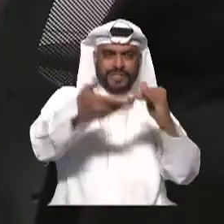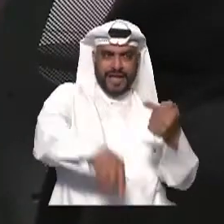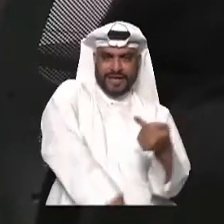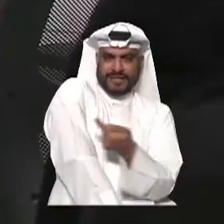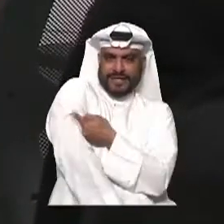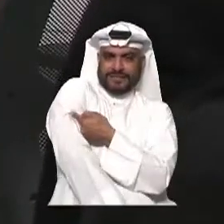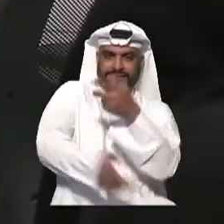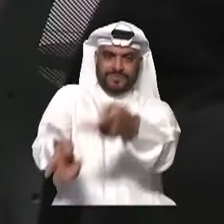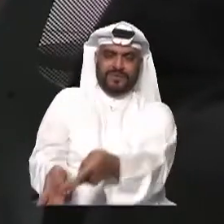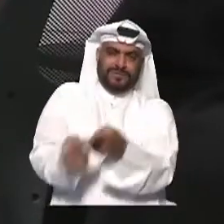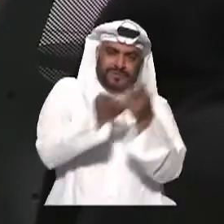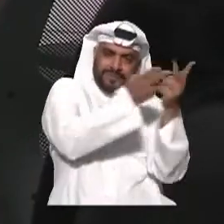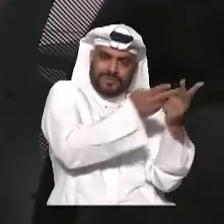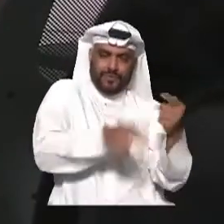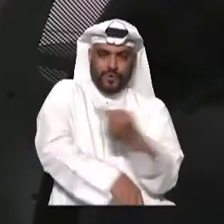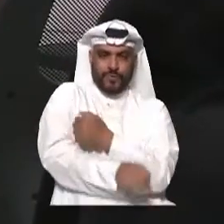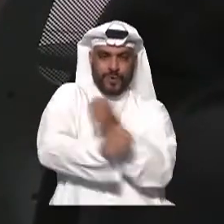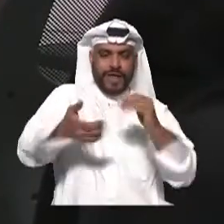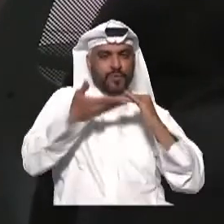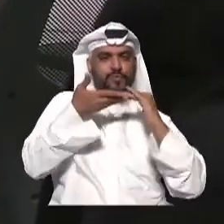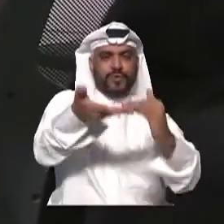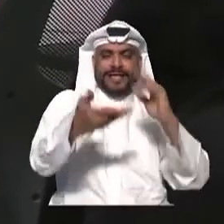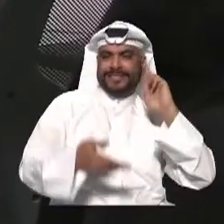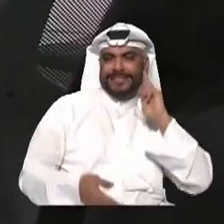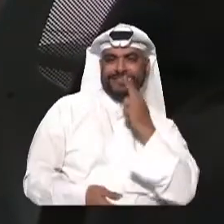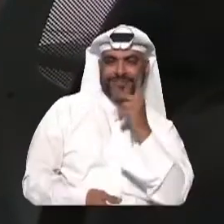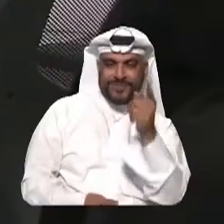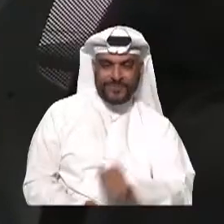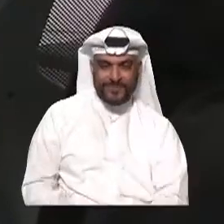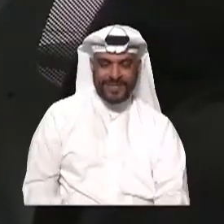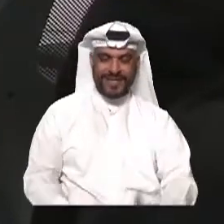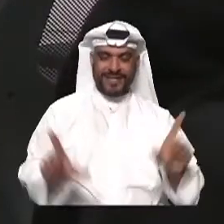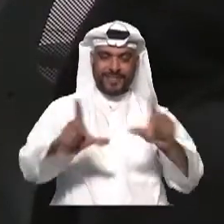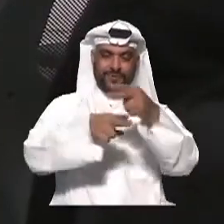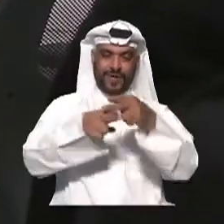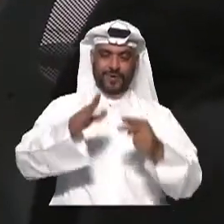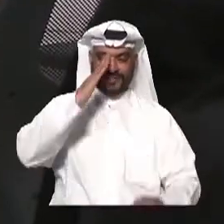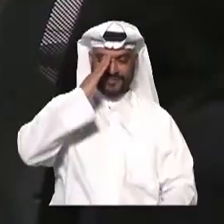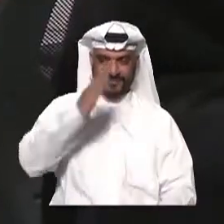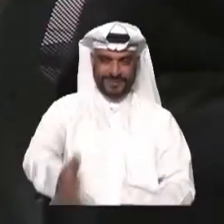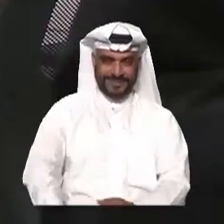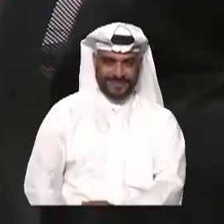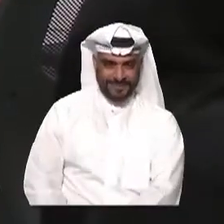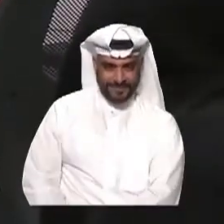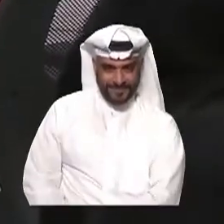لأعمال الكثير من ذوي الإعاقة السمعية في البلاد. عائشة أحمد، تلفزيون دولة الكويت.